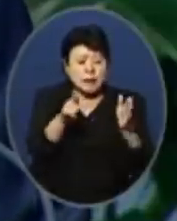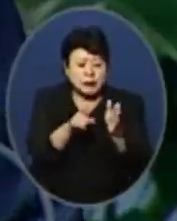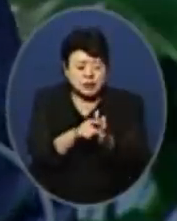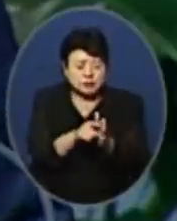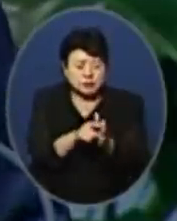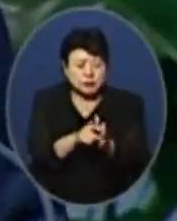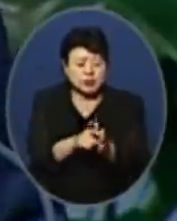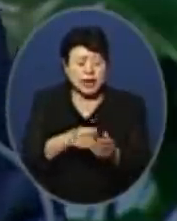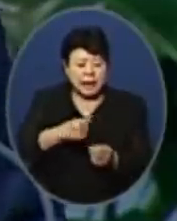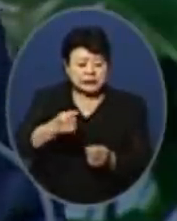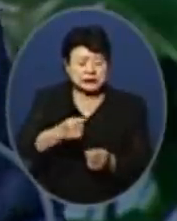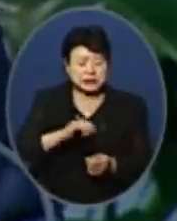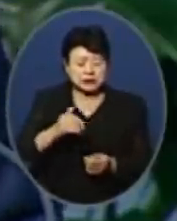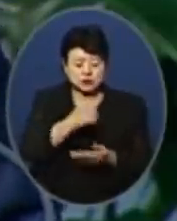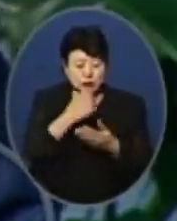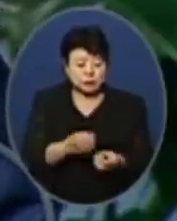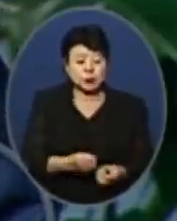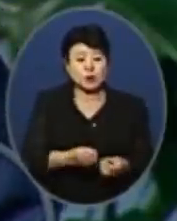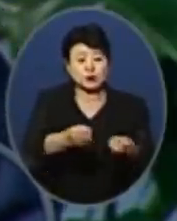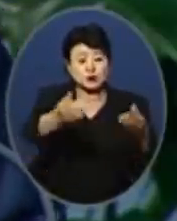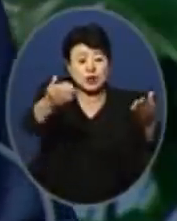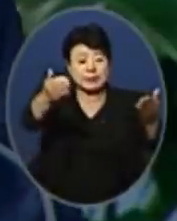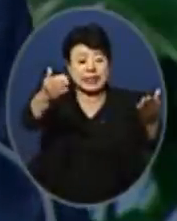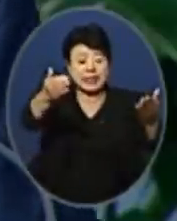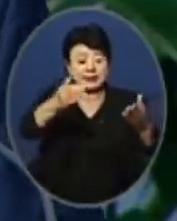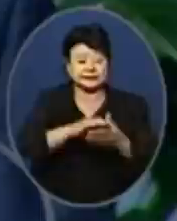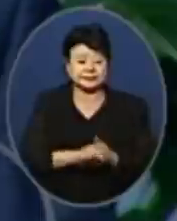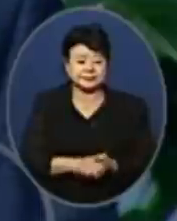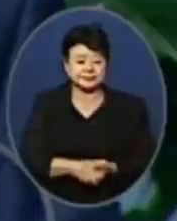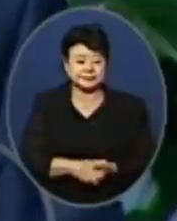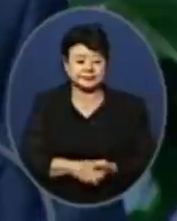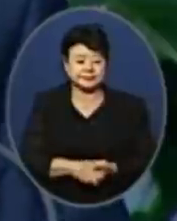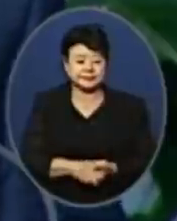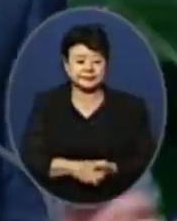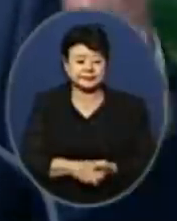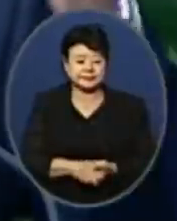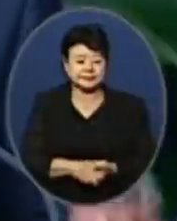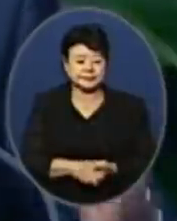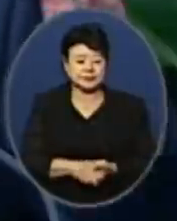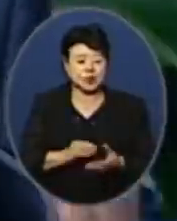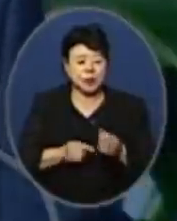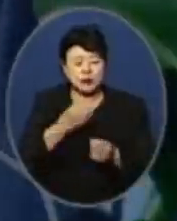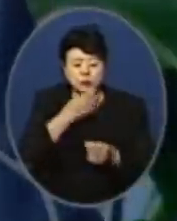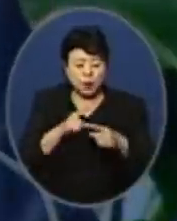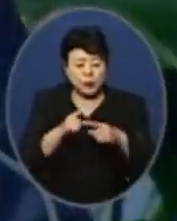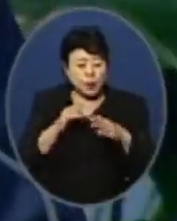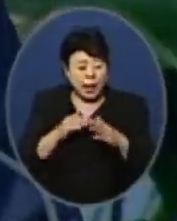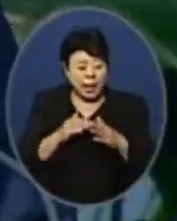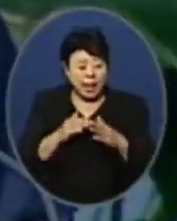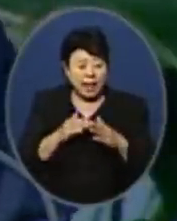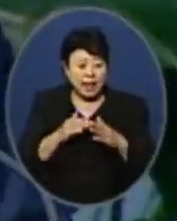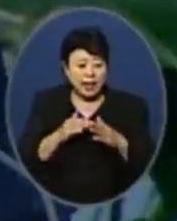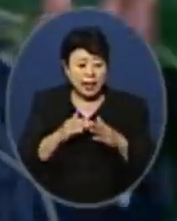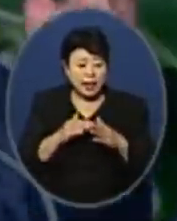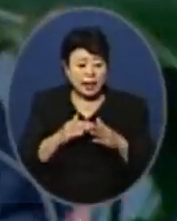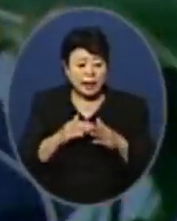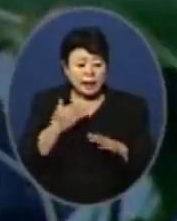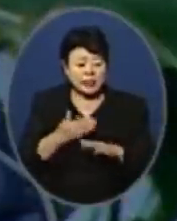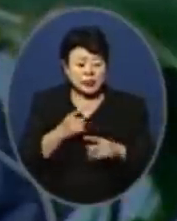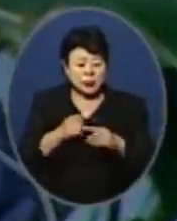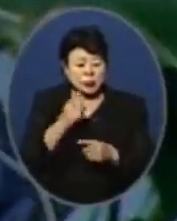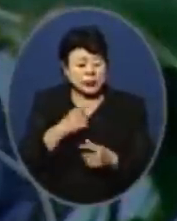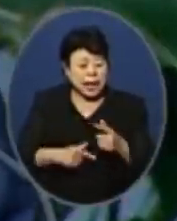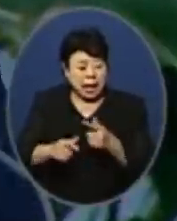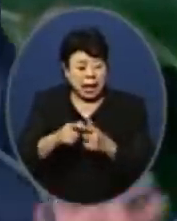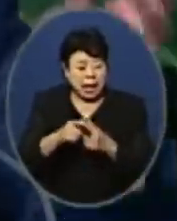믿음으로 취하시는 여러분 되시기를 주님의 이름으로 축원합니다. 왜 순복음교회가 다른